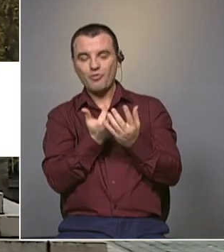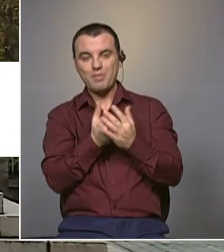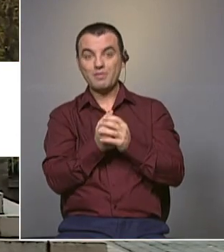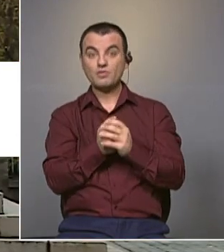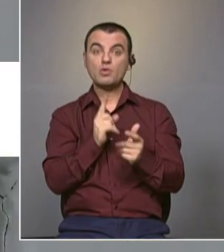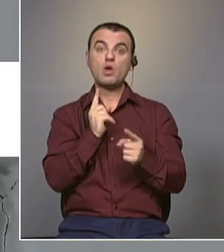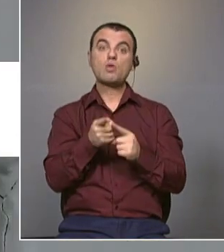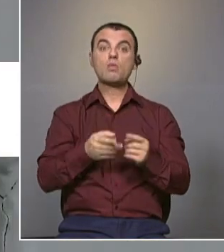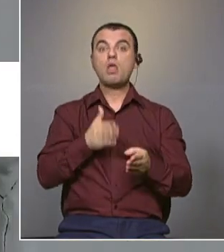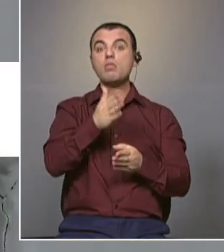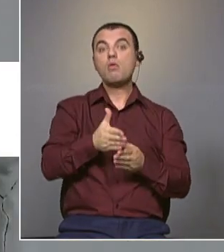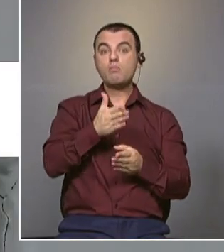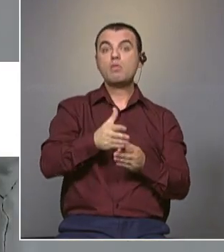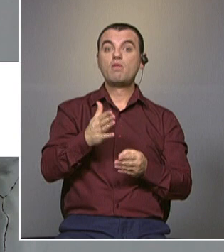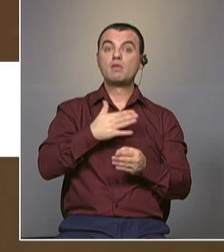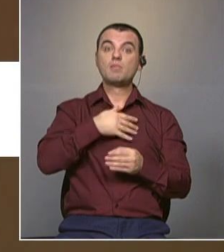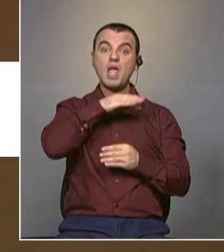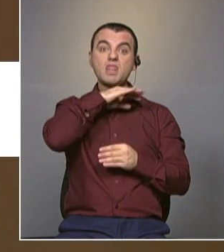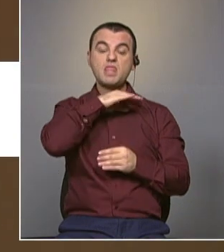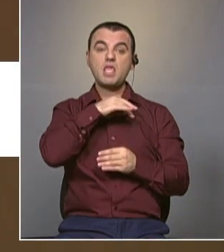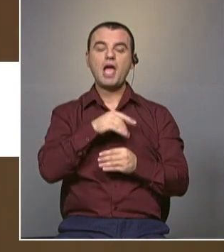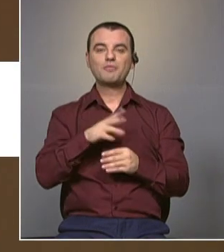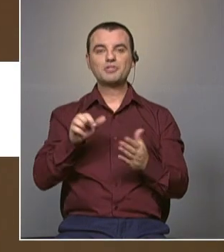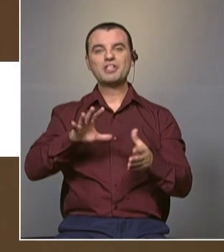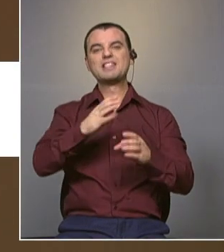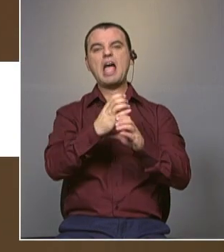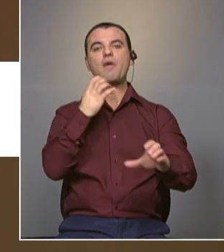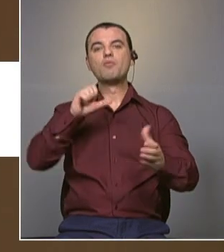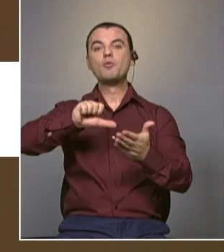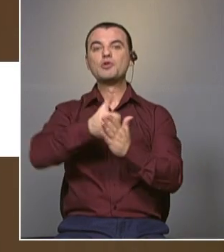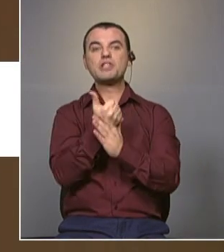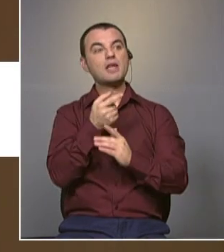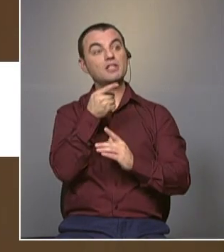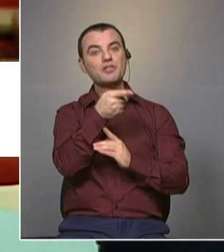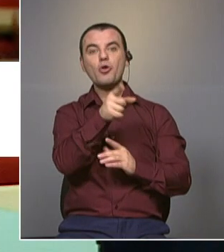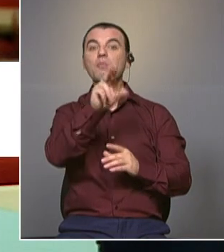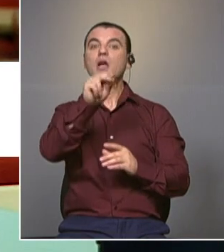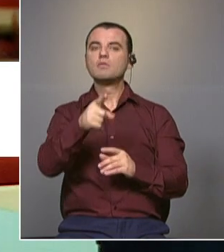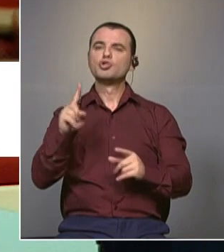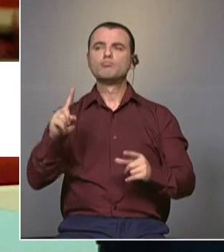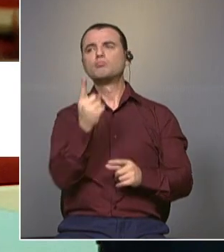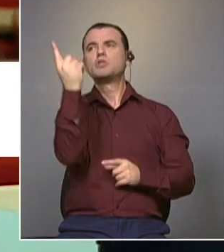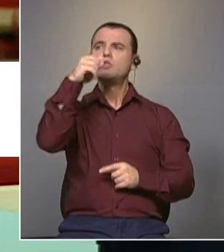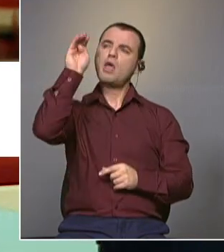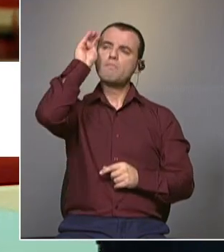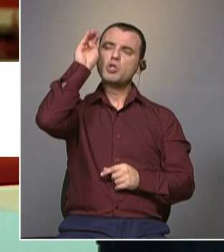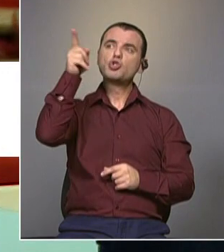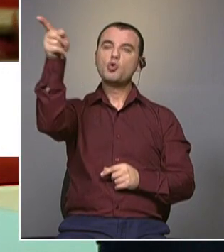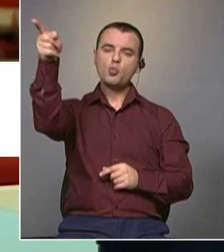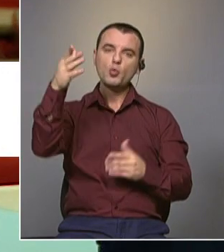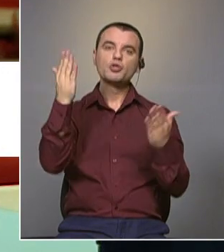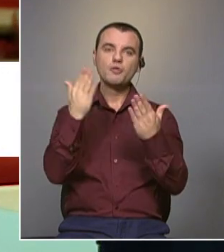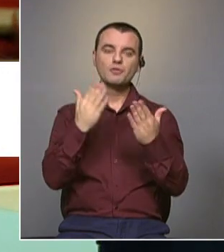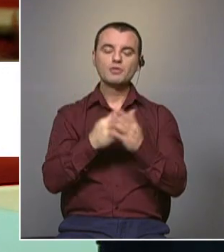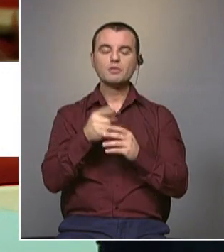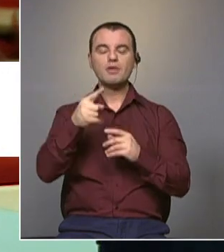с дядо покрай сградата с 16-ката и той ми казва, е тук един ден, тук ще учиш. Според мен ще това е една магия